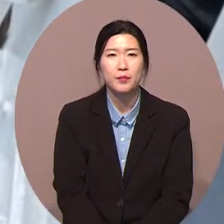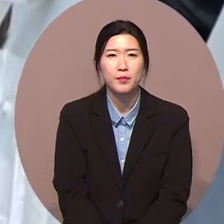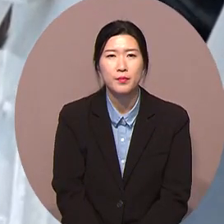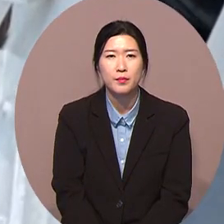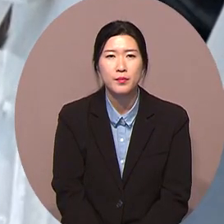예정입니다